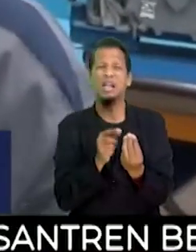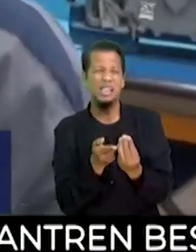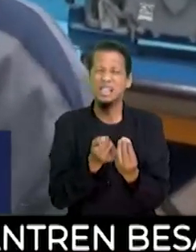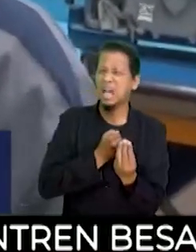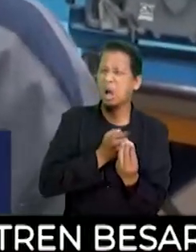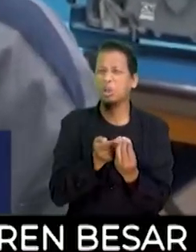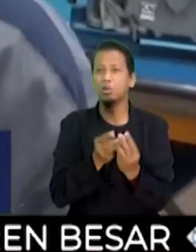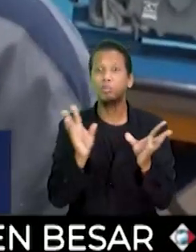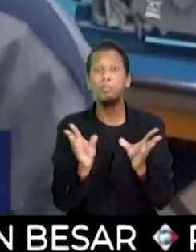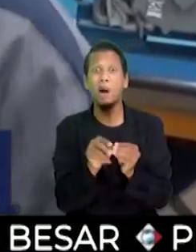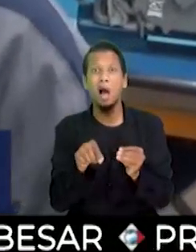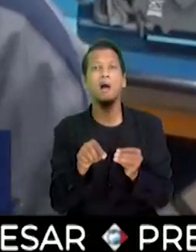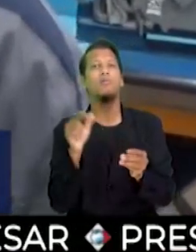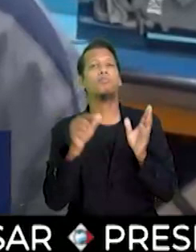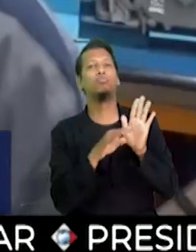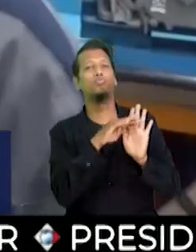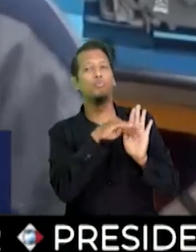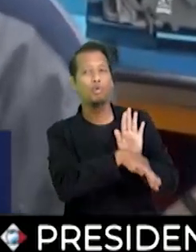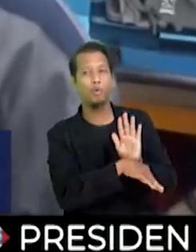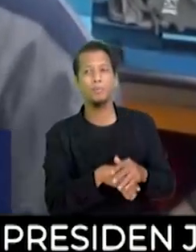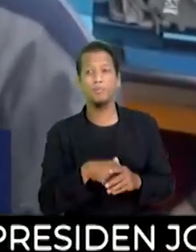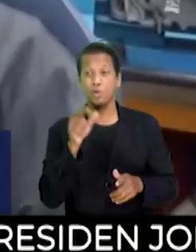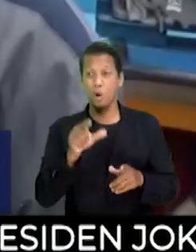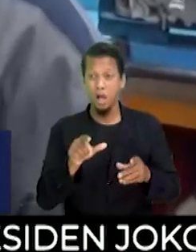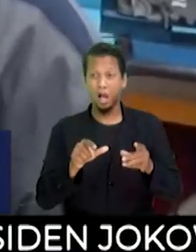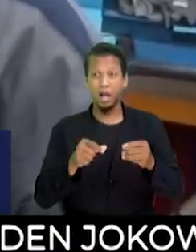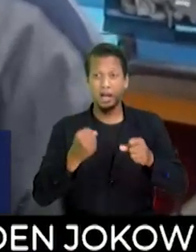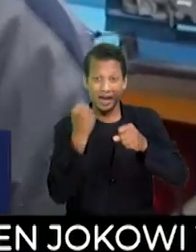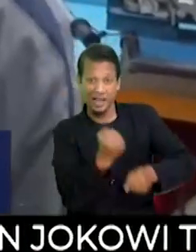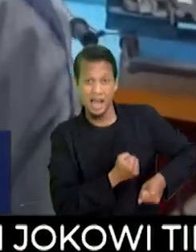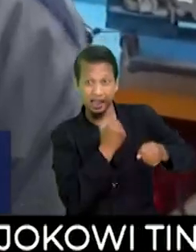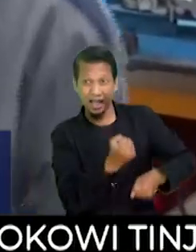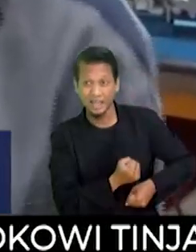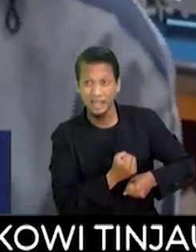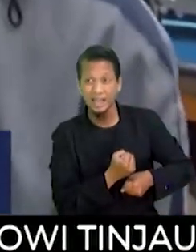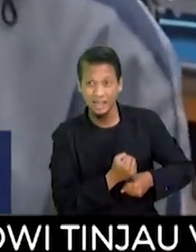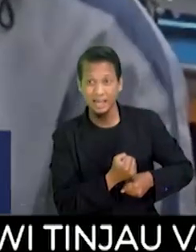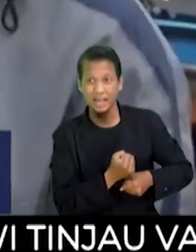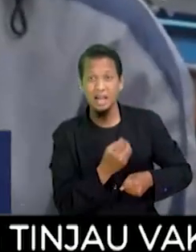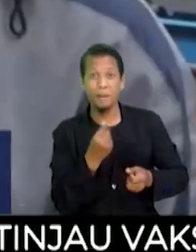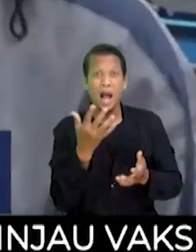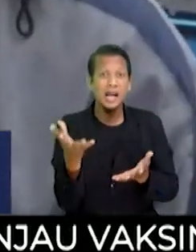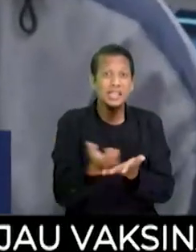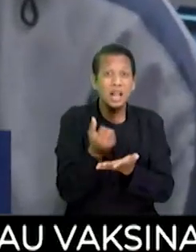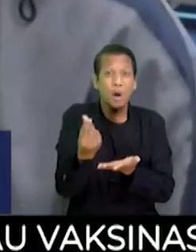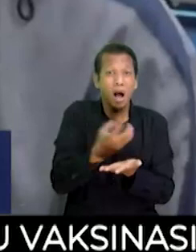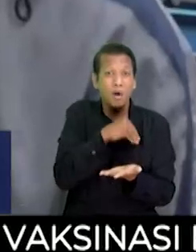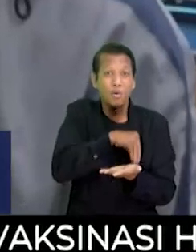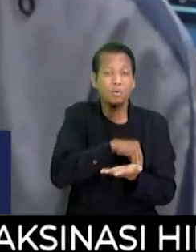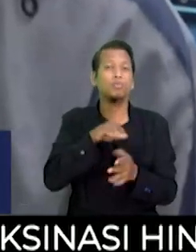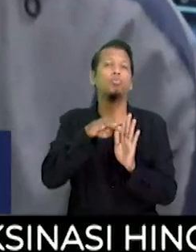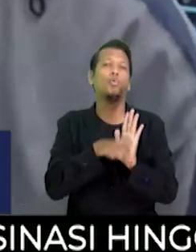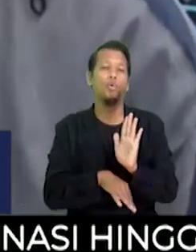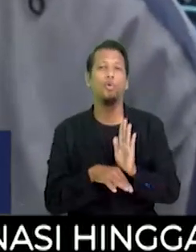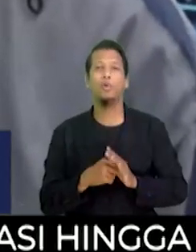kan ke tengah jadi meningkat lah. Solar, baling-baling, nggak